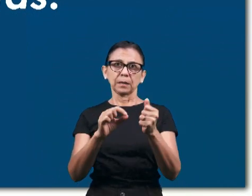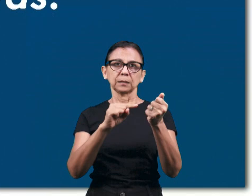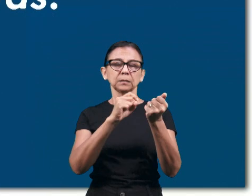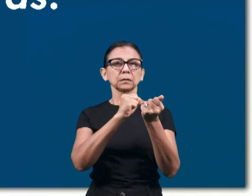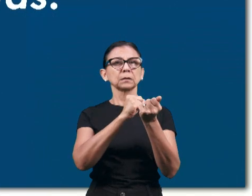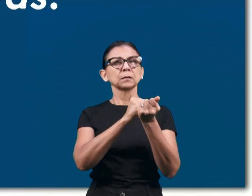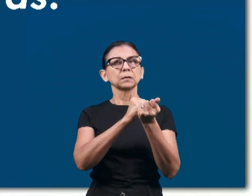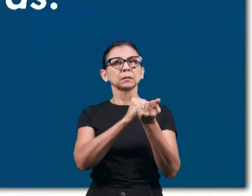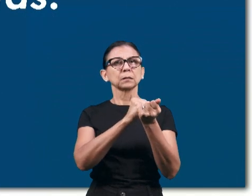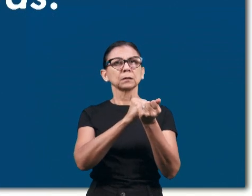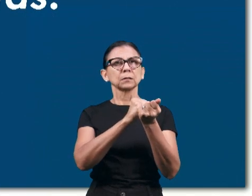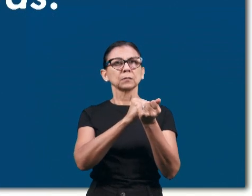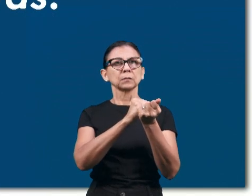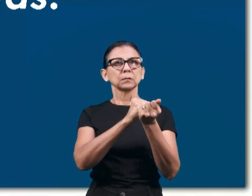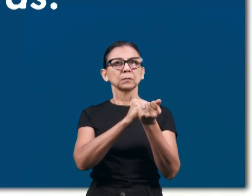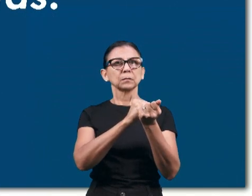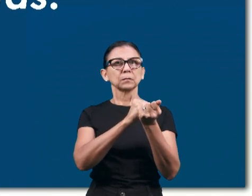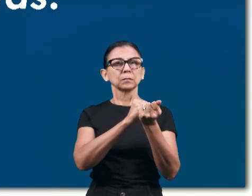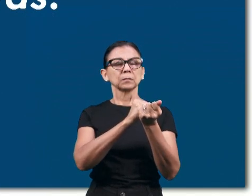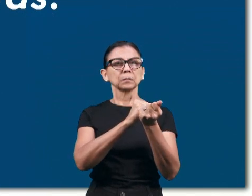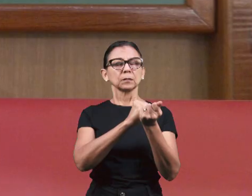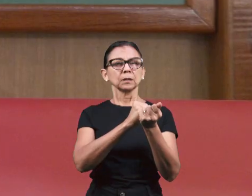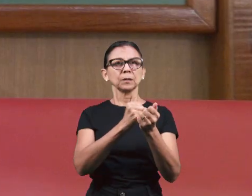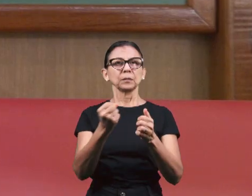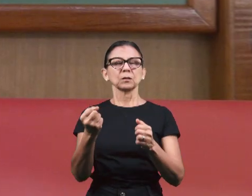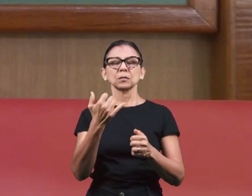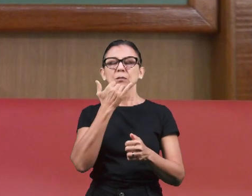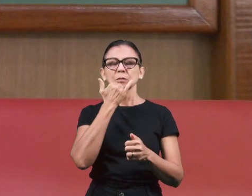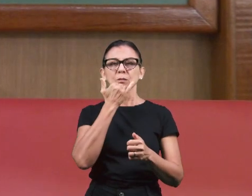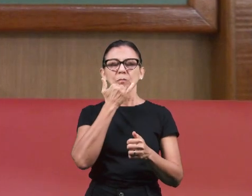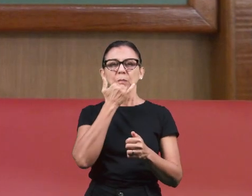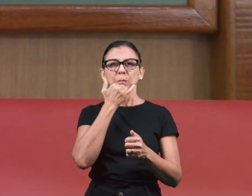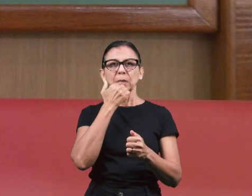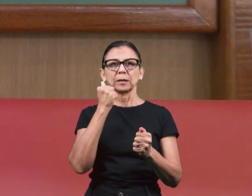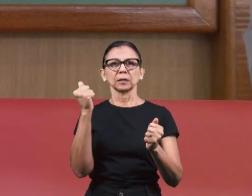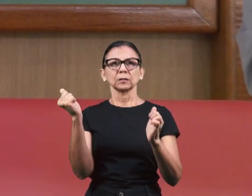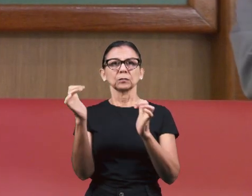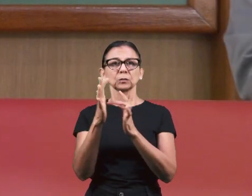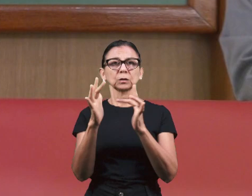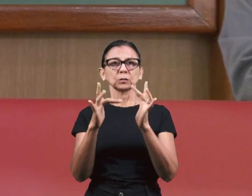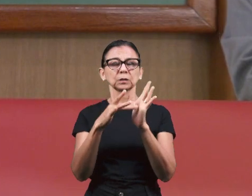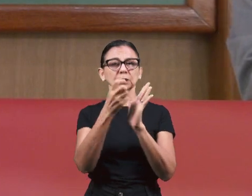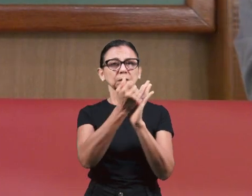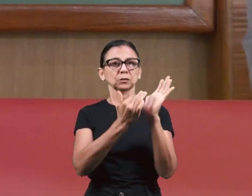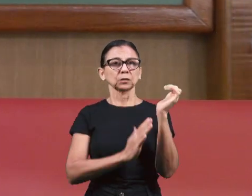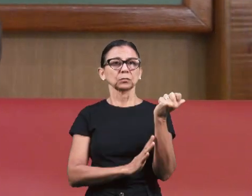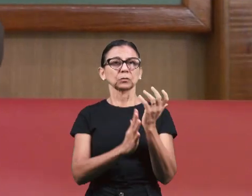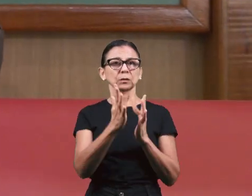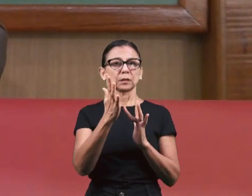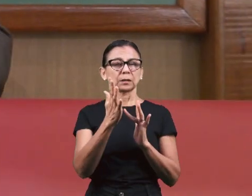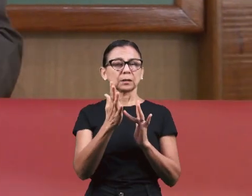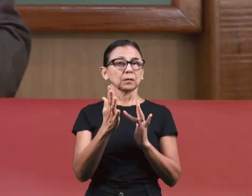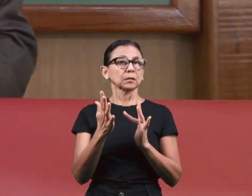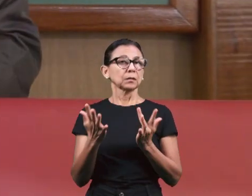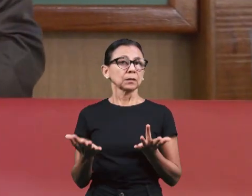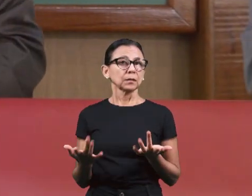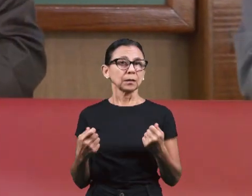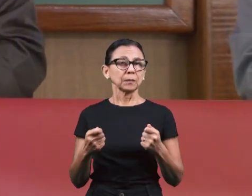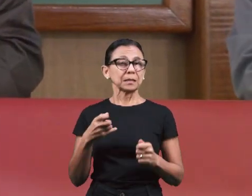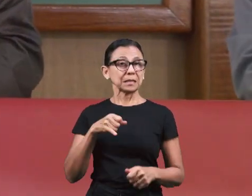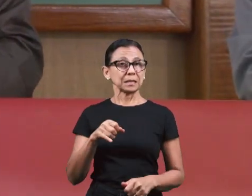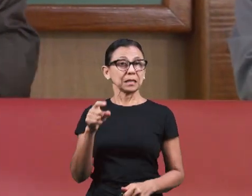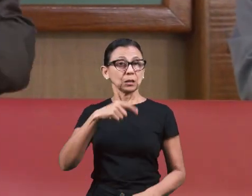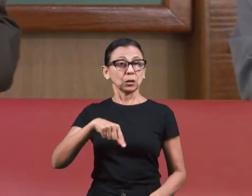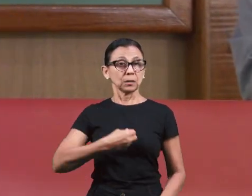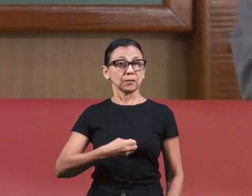Ceux qui ont dit cela, ce sont eux-mêmes qui ont versé le sang de Jésus. Les gens vivent de cela. Oh, si nous